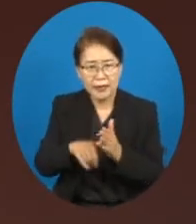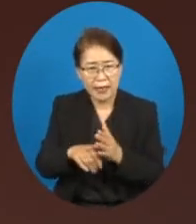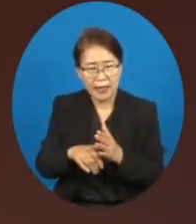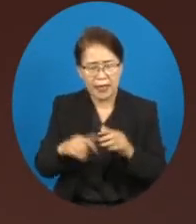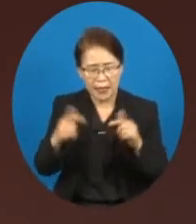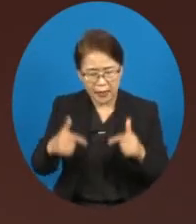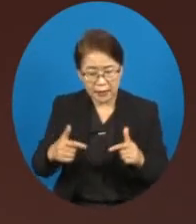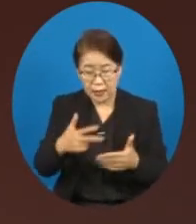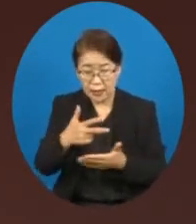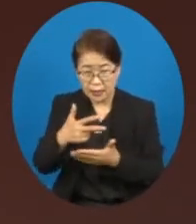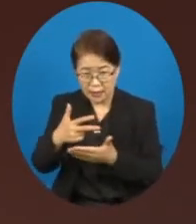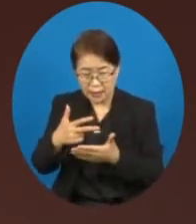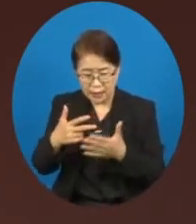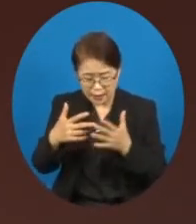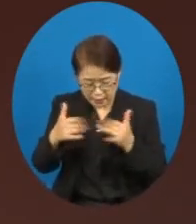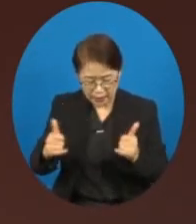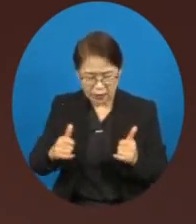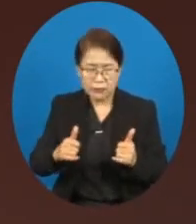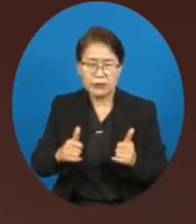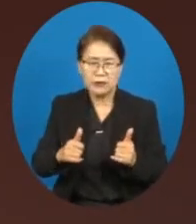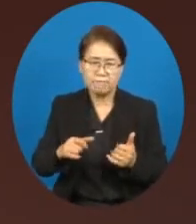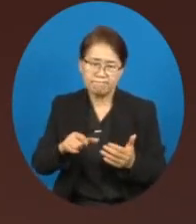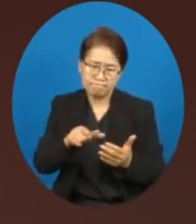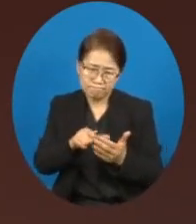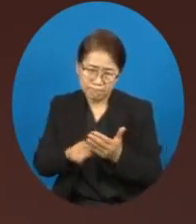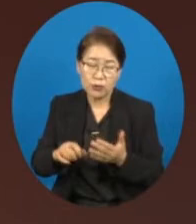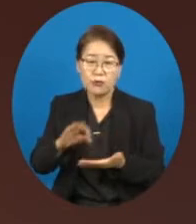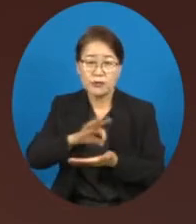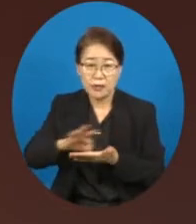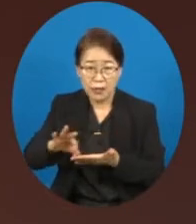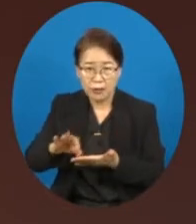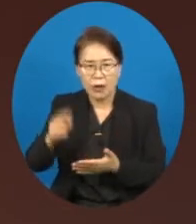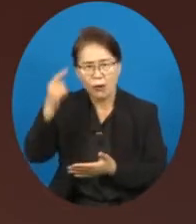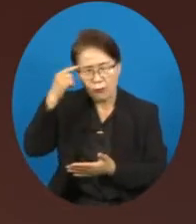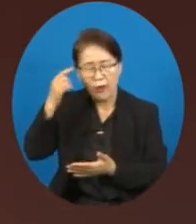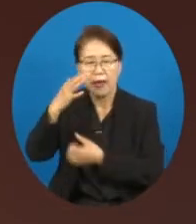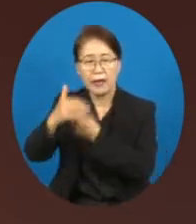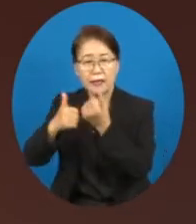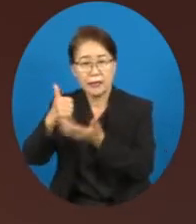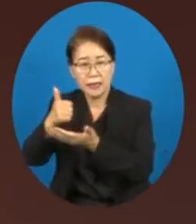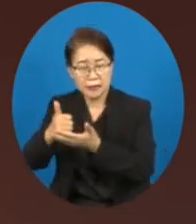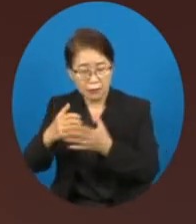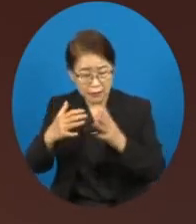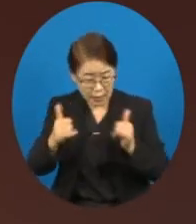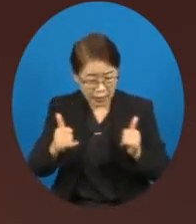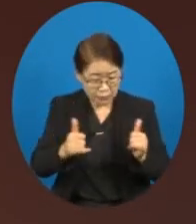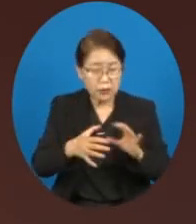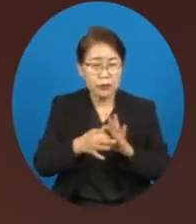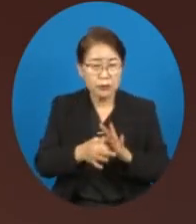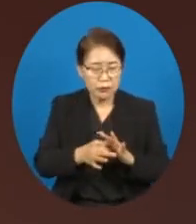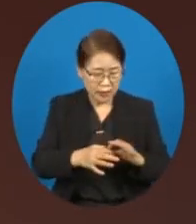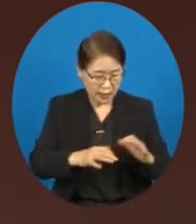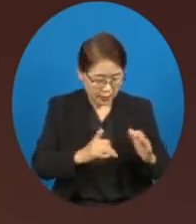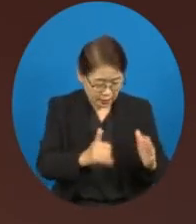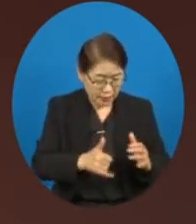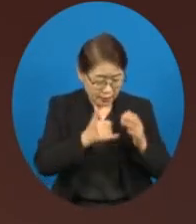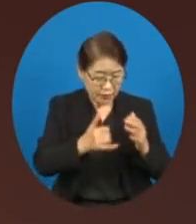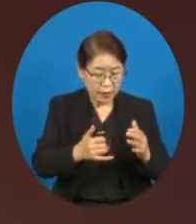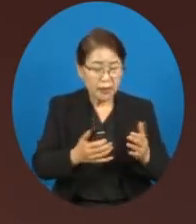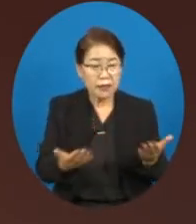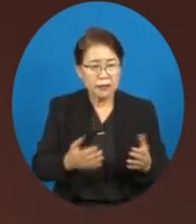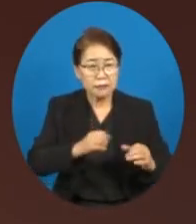사람을 도구로 사용하신다는 거예요. 왜 하나님은 사람들을 통하여 이 땅에 일을